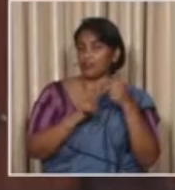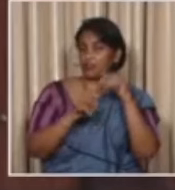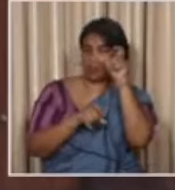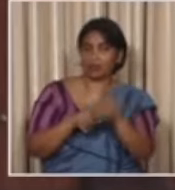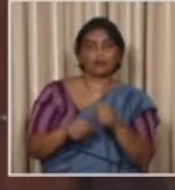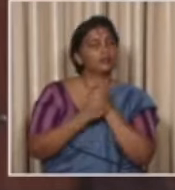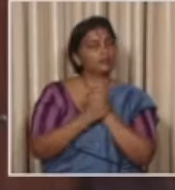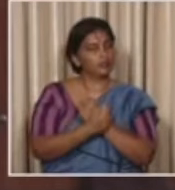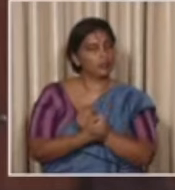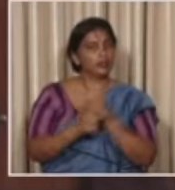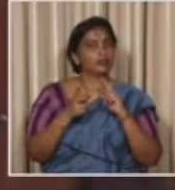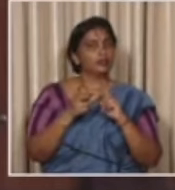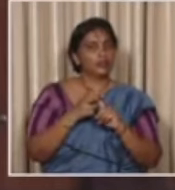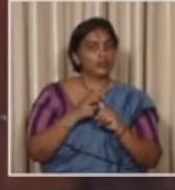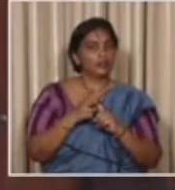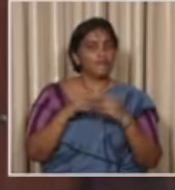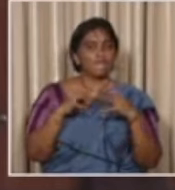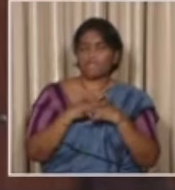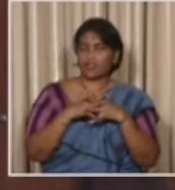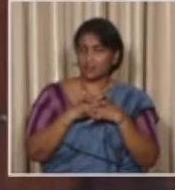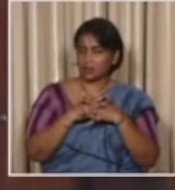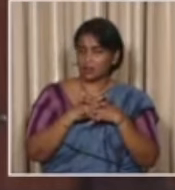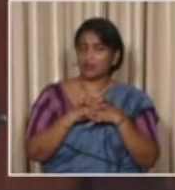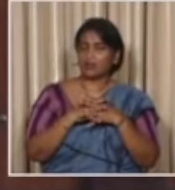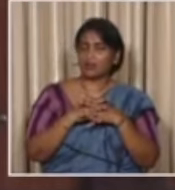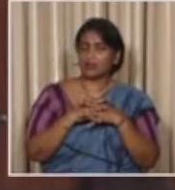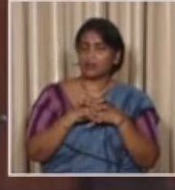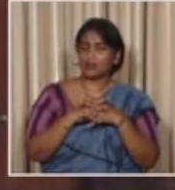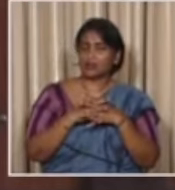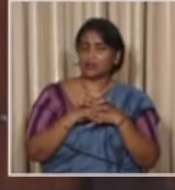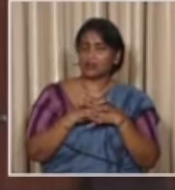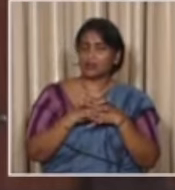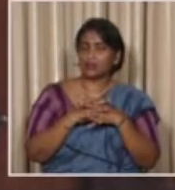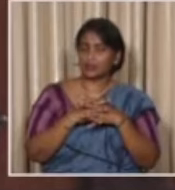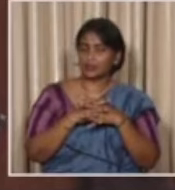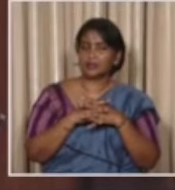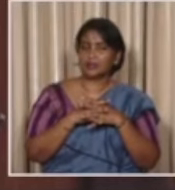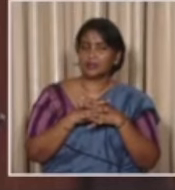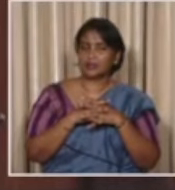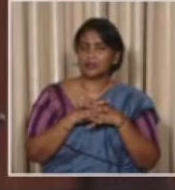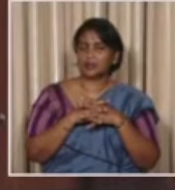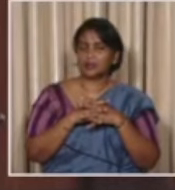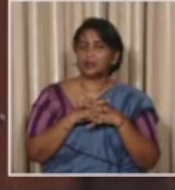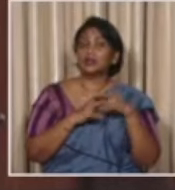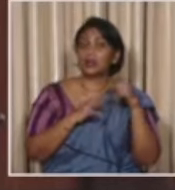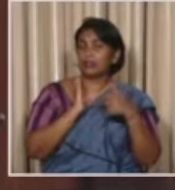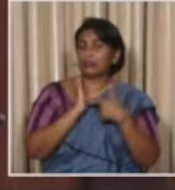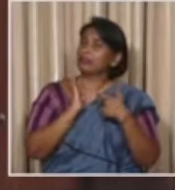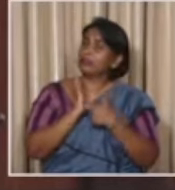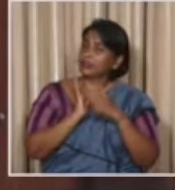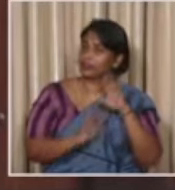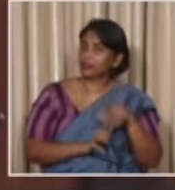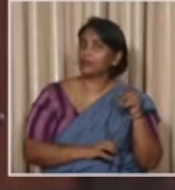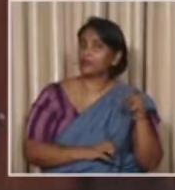ඇරස් කරනවා. ඊට පස්සේ වරදරාජා ජනාර්තනන් නැත්නම් එයාට ජනා කුමරන් කියලාත් කියනවා, සුරං කියලාත් කියනවලු මේ